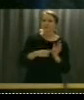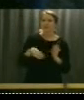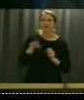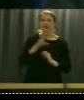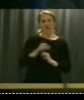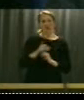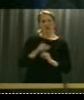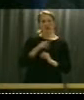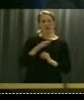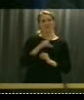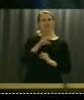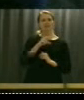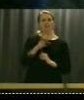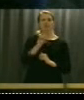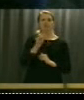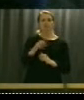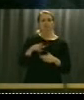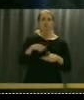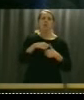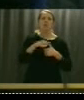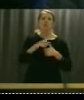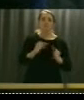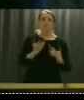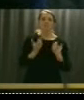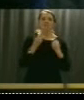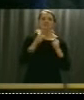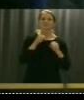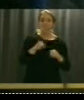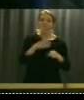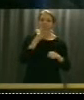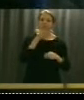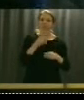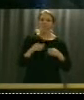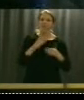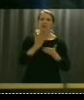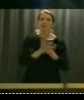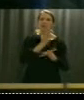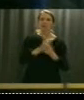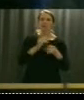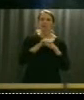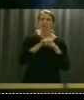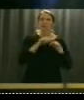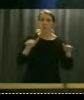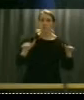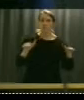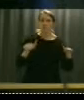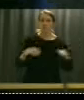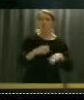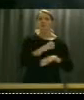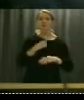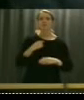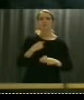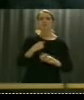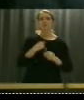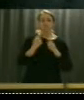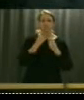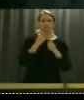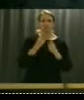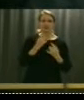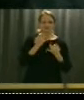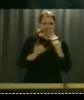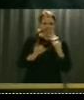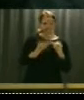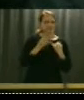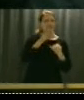ju Anna Mårtensson att driva den här på landstingsnivå. Och vi diskuterar ju det här i januari